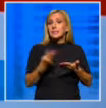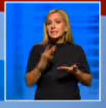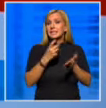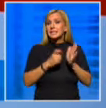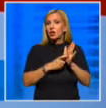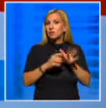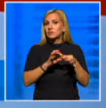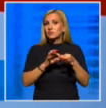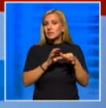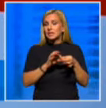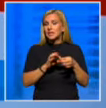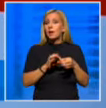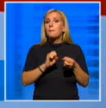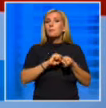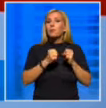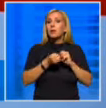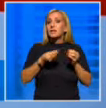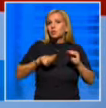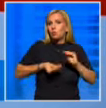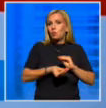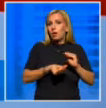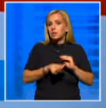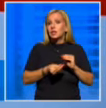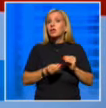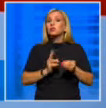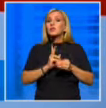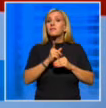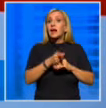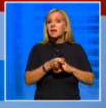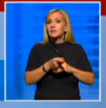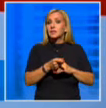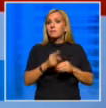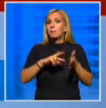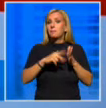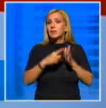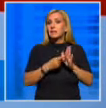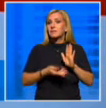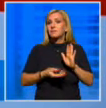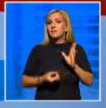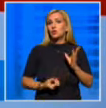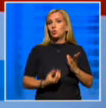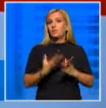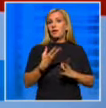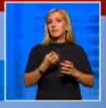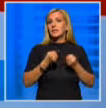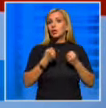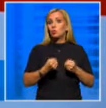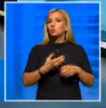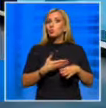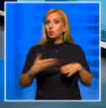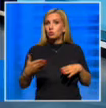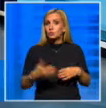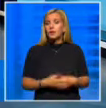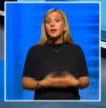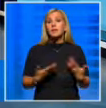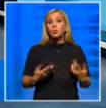с борбата с корупцията, но са вкарани в плана за възстановяване и устойчивост. И тук вашите опоненти ви питат две